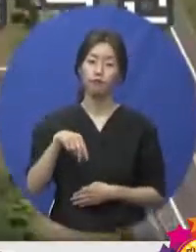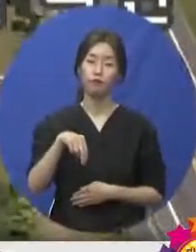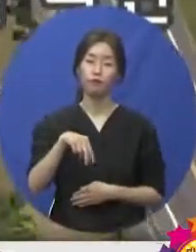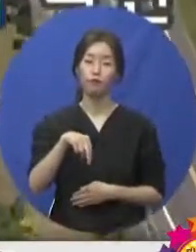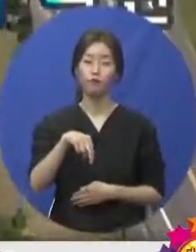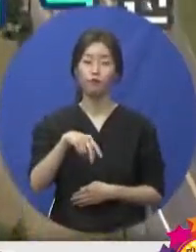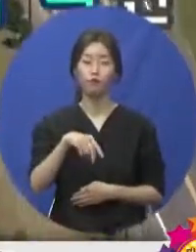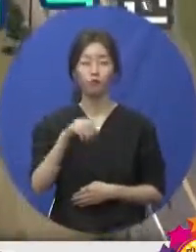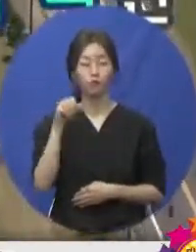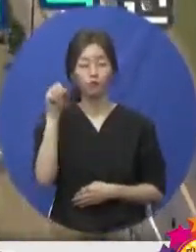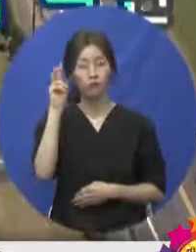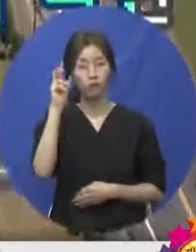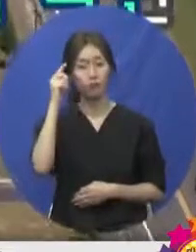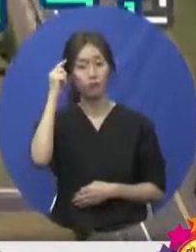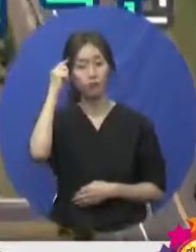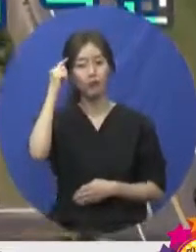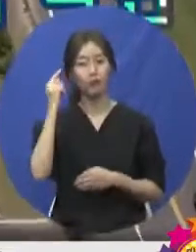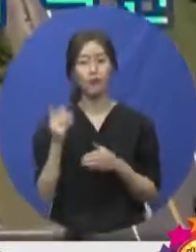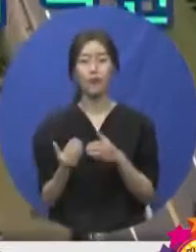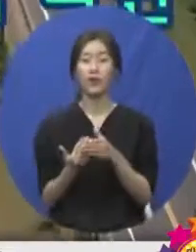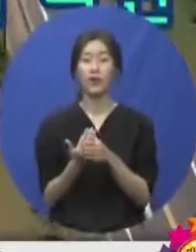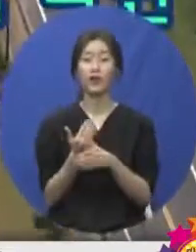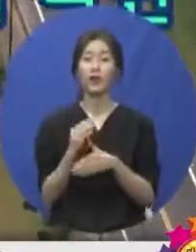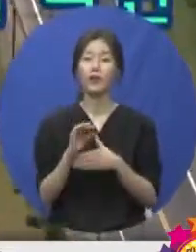내 생각나면